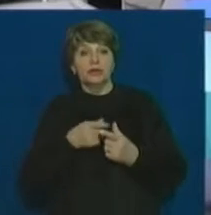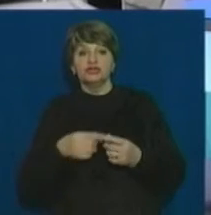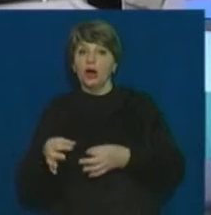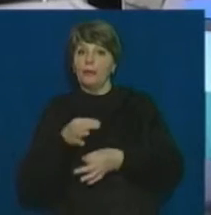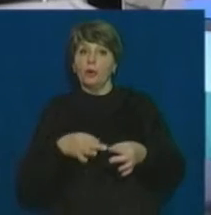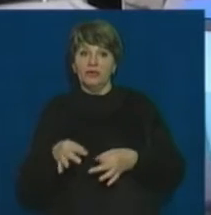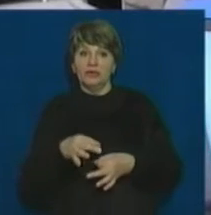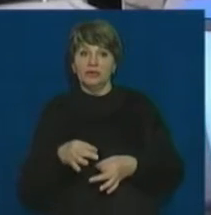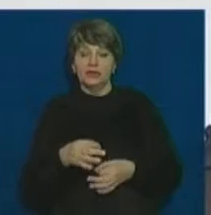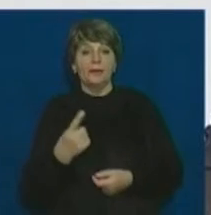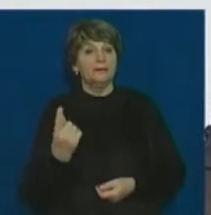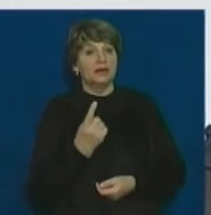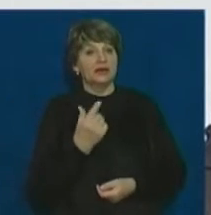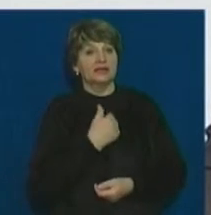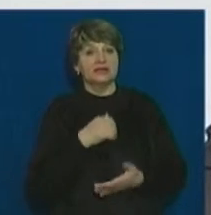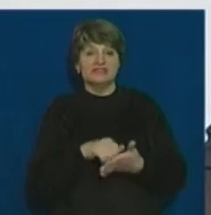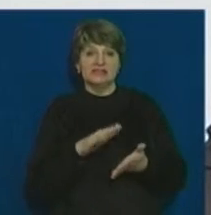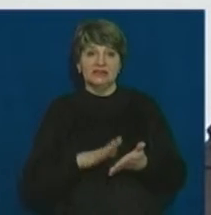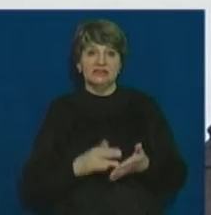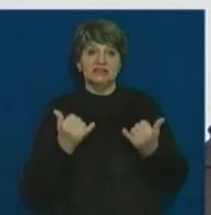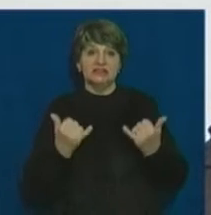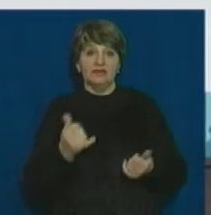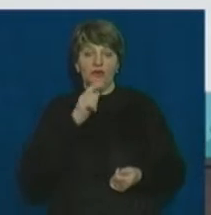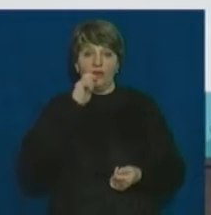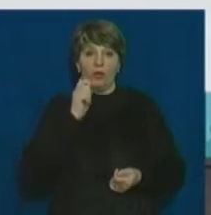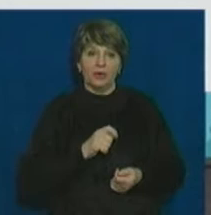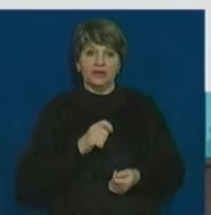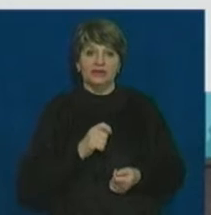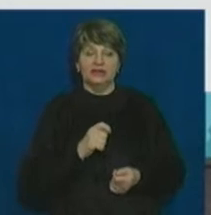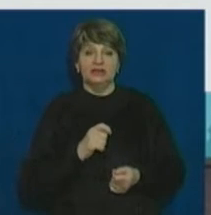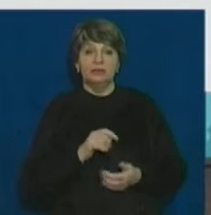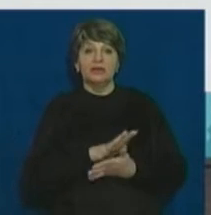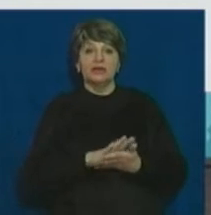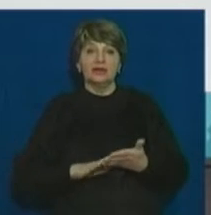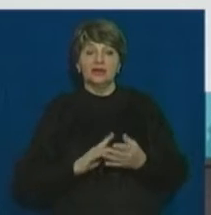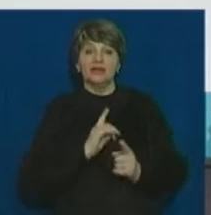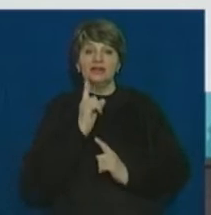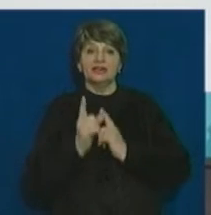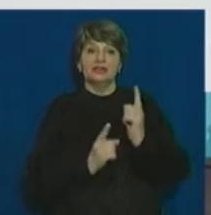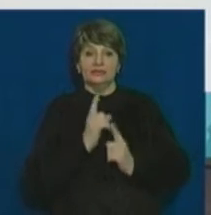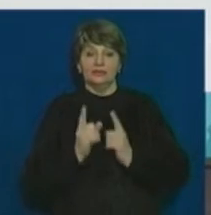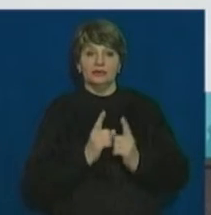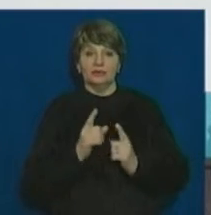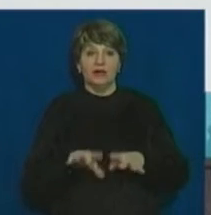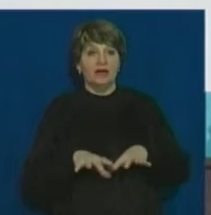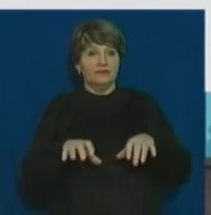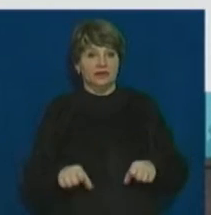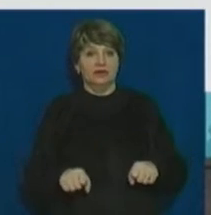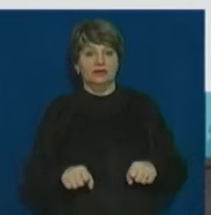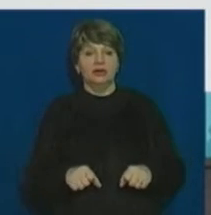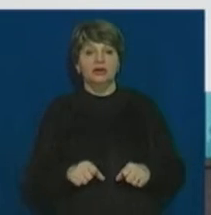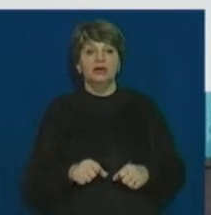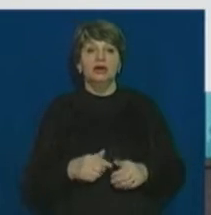По-перше, хотілося б зазначити, що сьогодні в Україні відбувається реформа з децентралізації влади, і вона передбачає